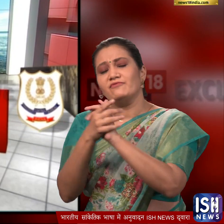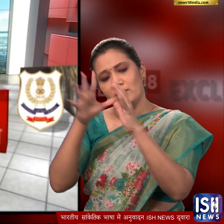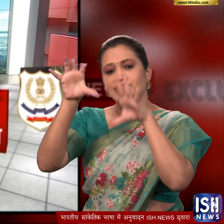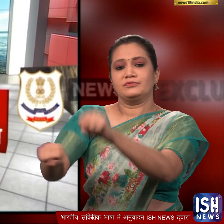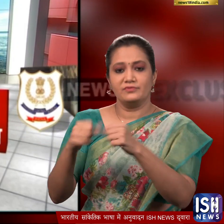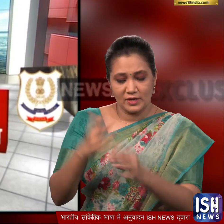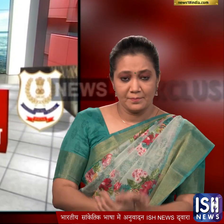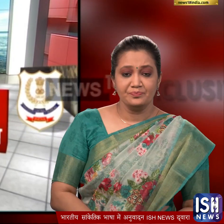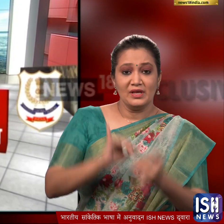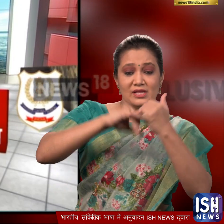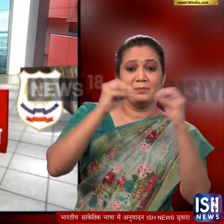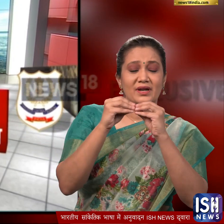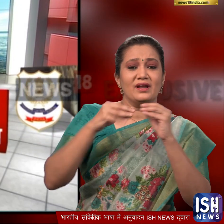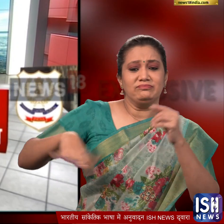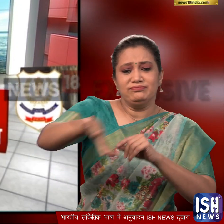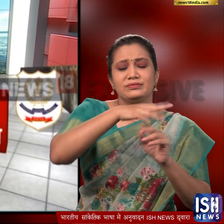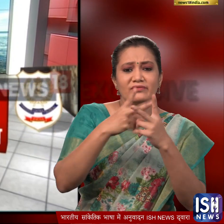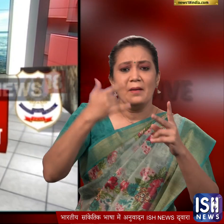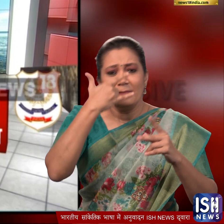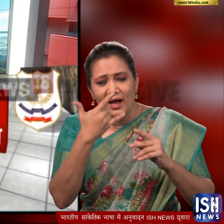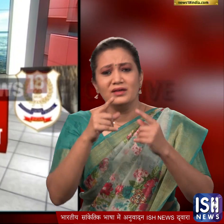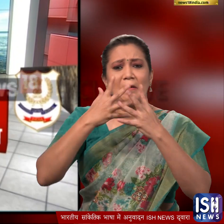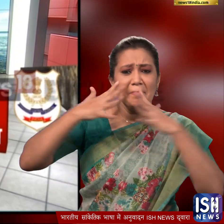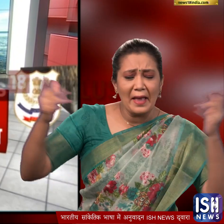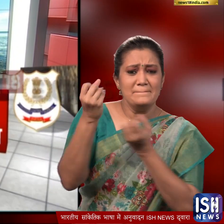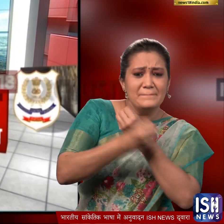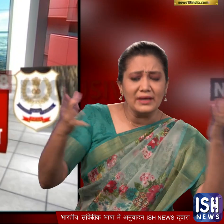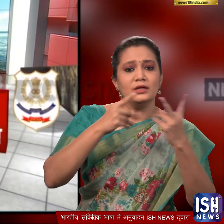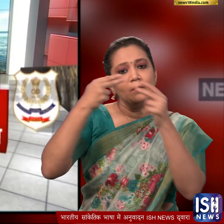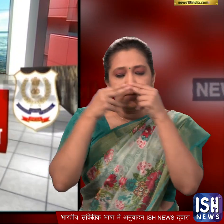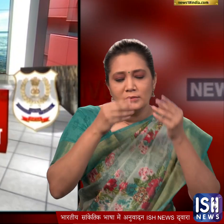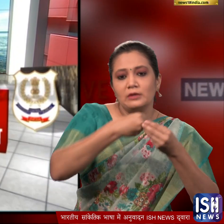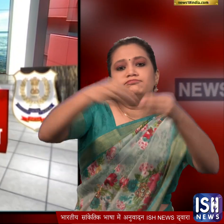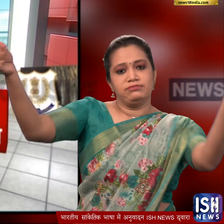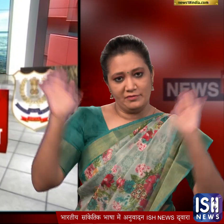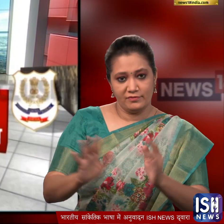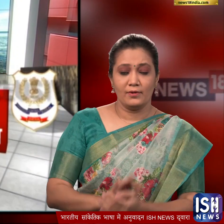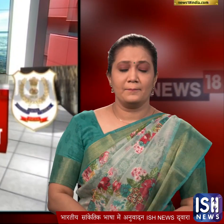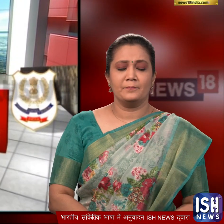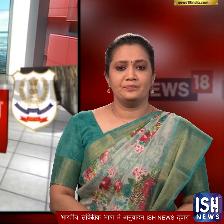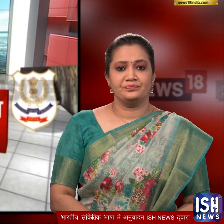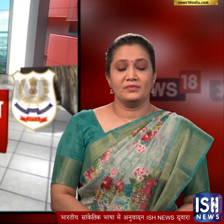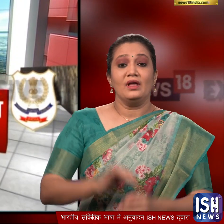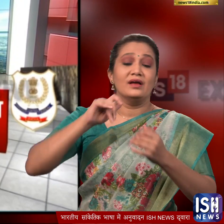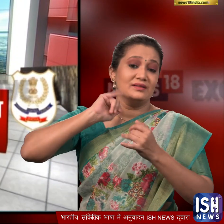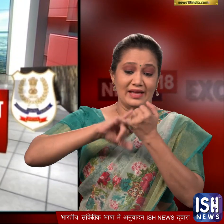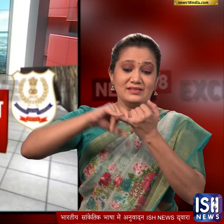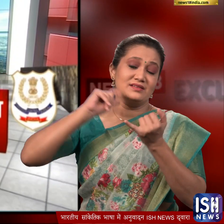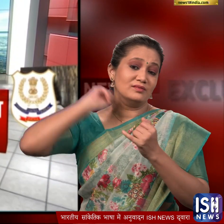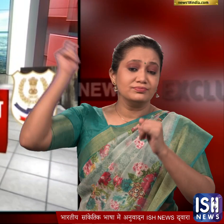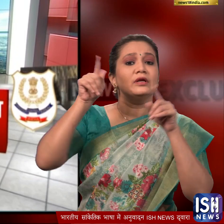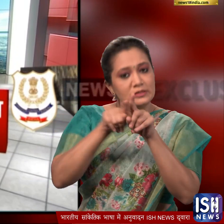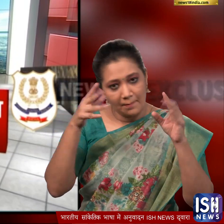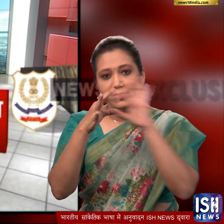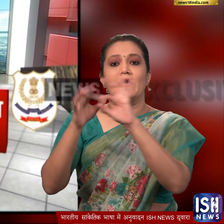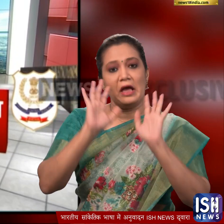किया। आरोप है कि शादाब बटाटा मुंबई के ज्यादातर बार और बड़ी पार्टियों में ड्रग्स की सप्लाई किया करता था। यही नहीं, उसका नाम सुशांत सिंह राजपूत